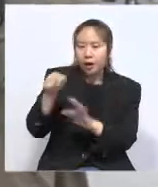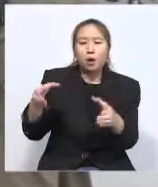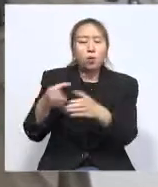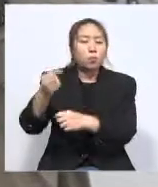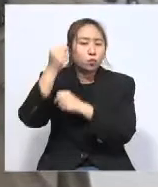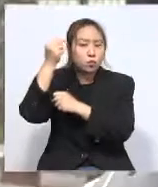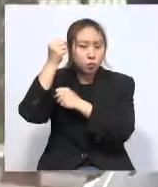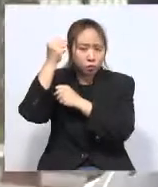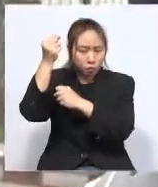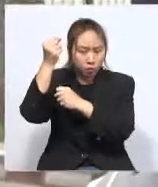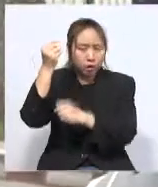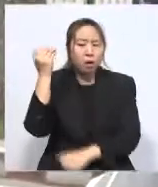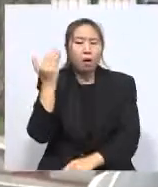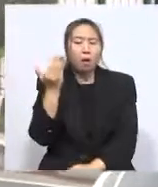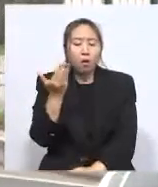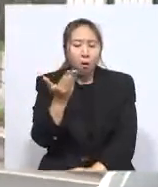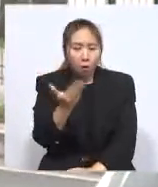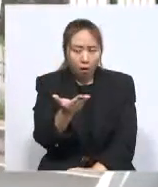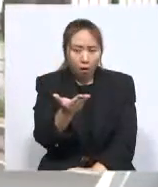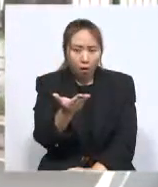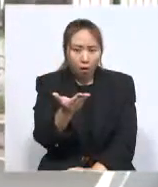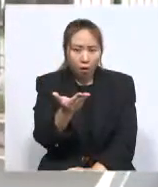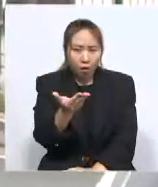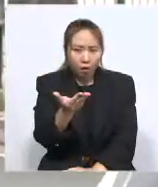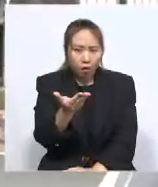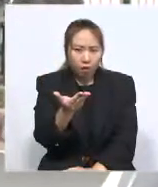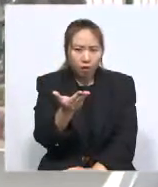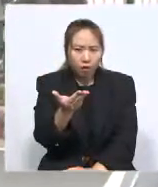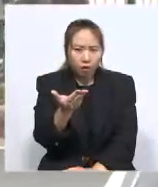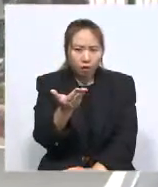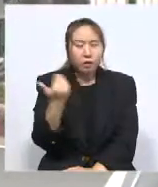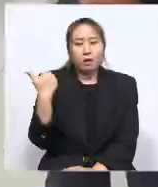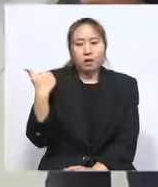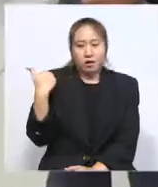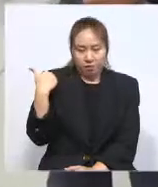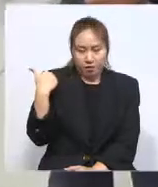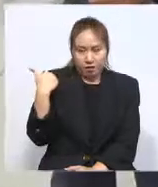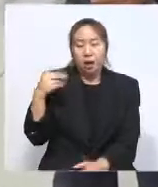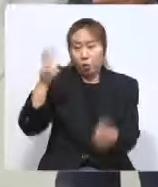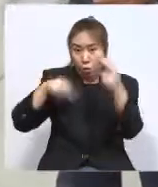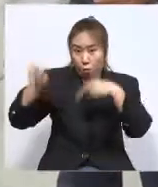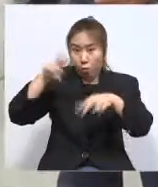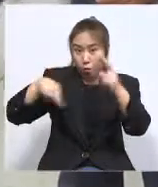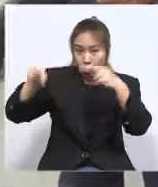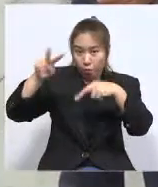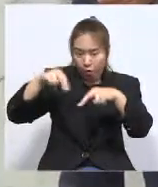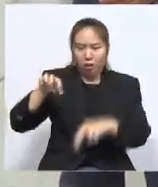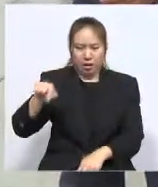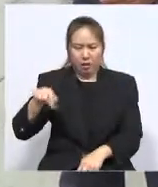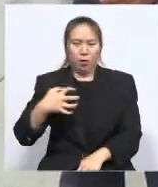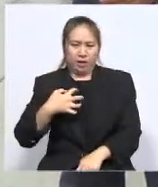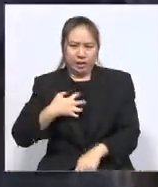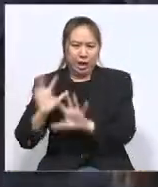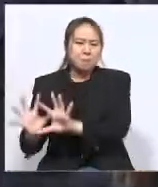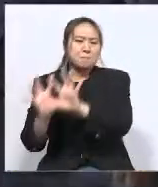นั้นไปขอให้ศาลปกครองกลางมีการคุ้มครองคำสั่งที่พวกเขาจะเดินทางไปยังทำเนียบรัฐบ